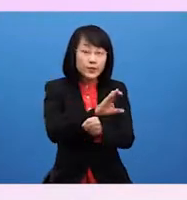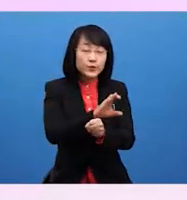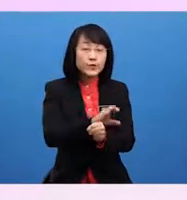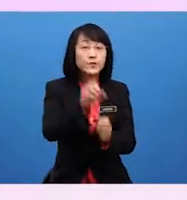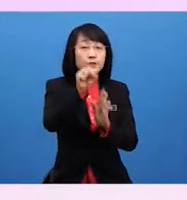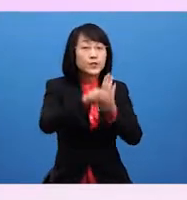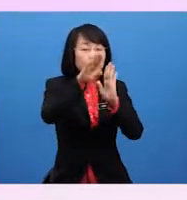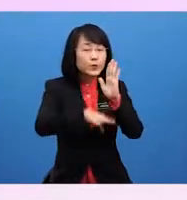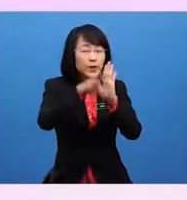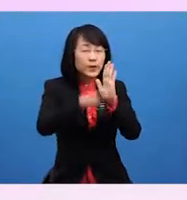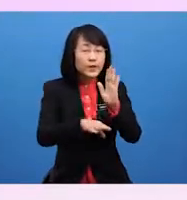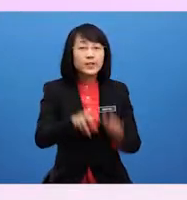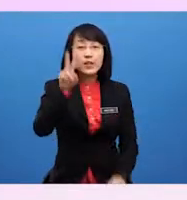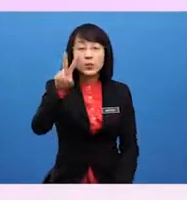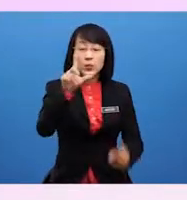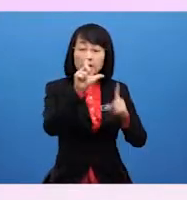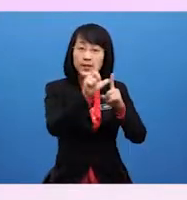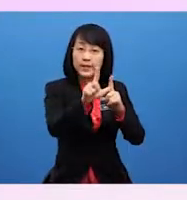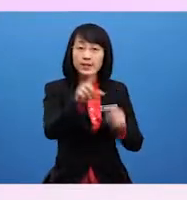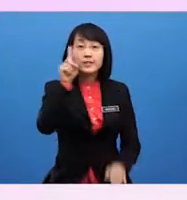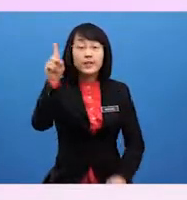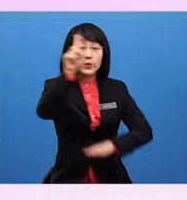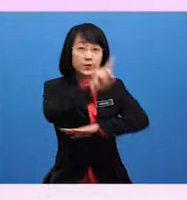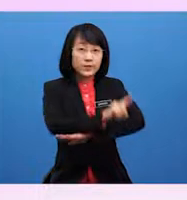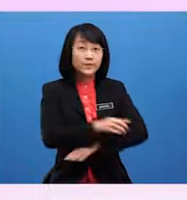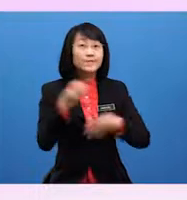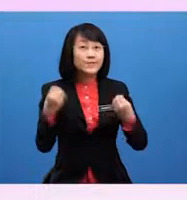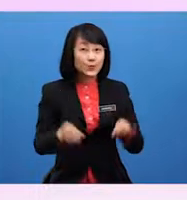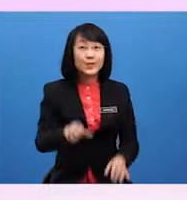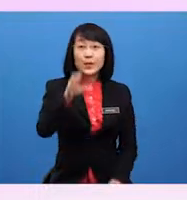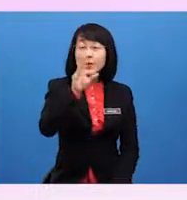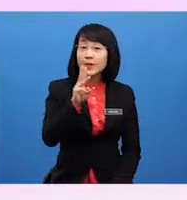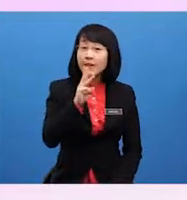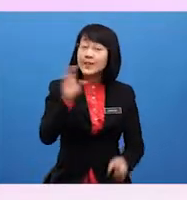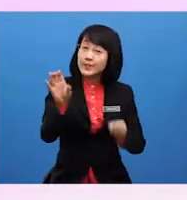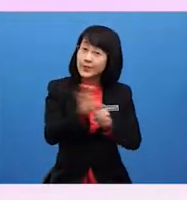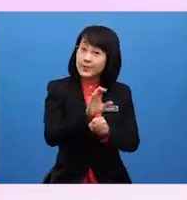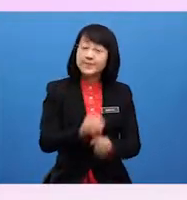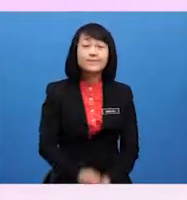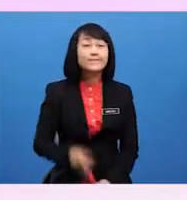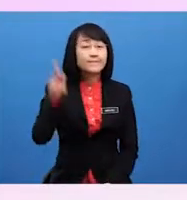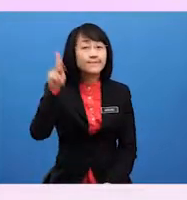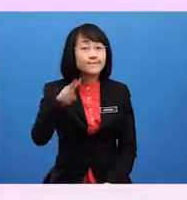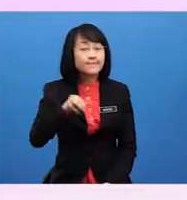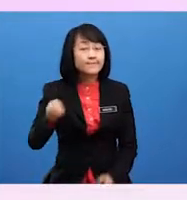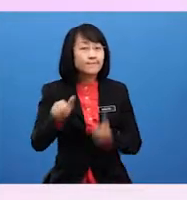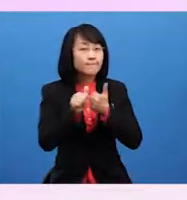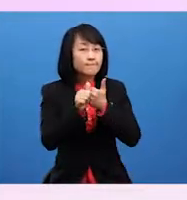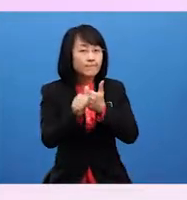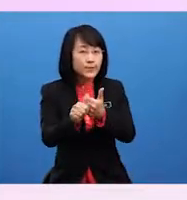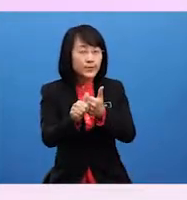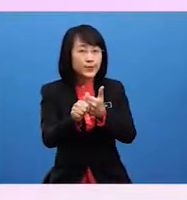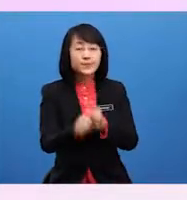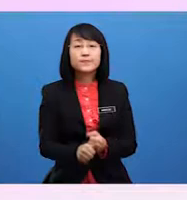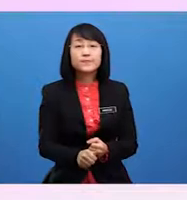liter sehari. Murid dah minum air secukupnya hari ini? Pastikan murid mengikuti saranan